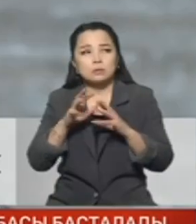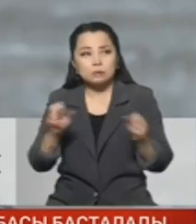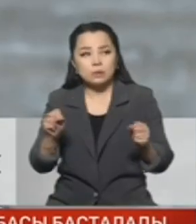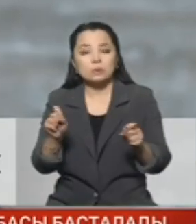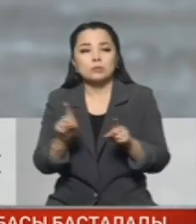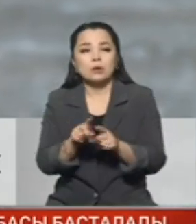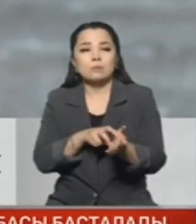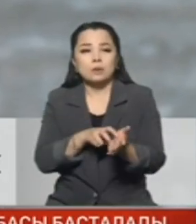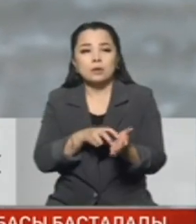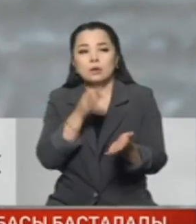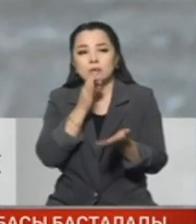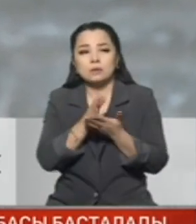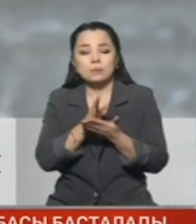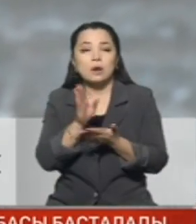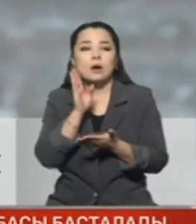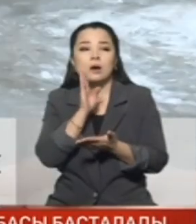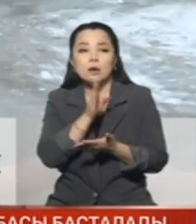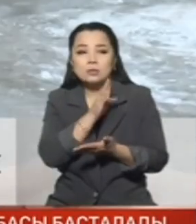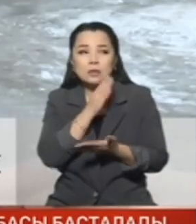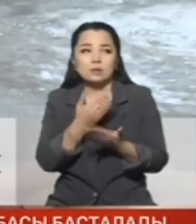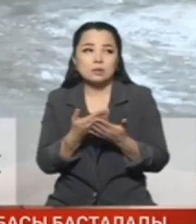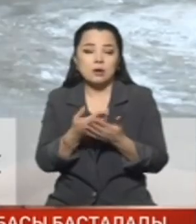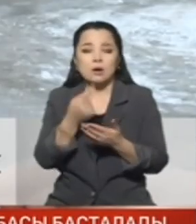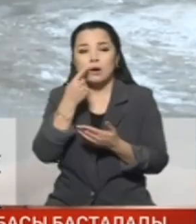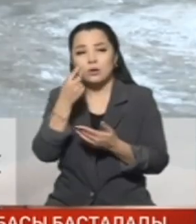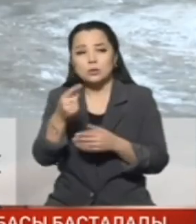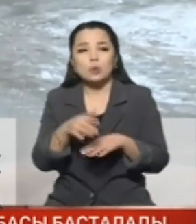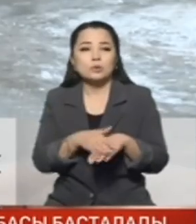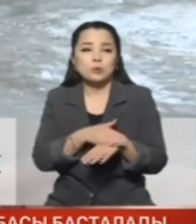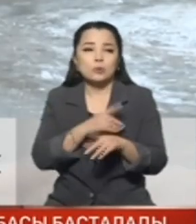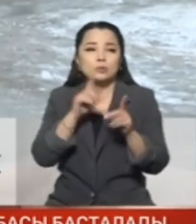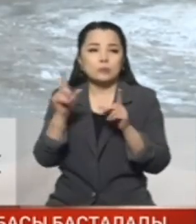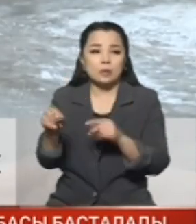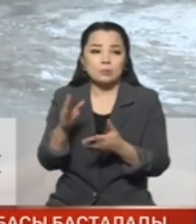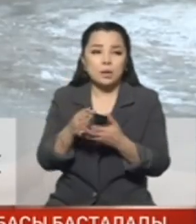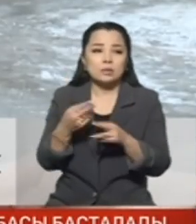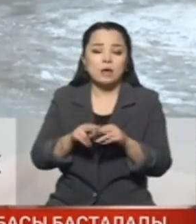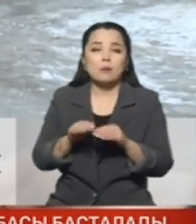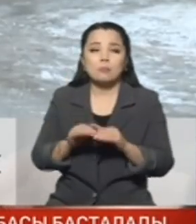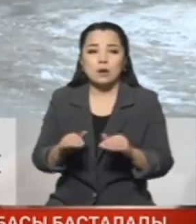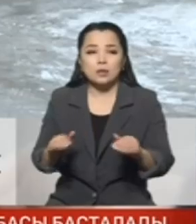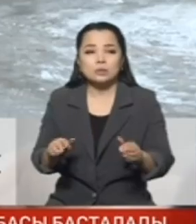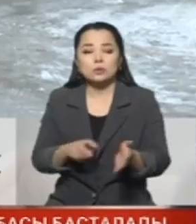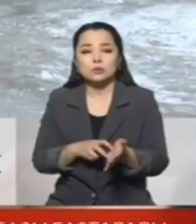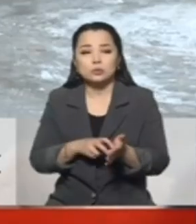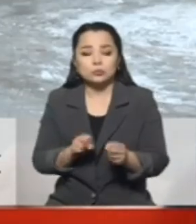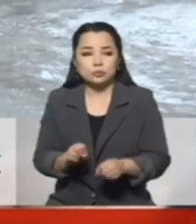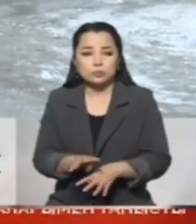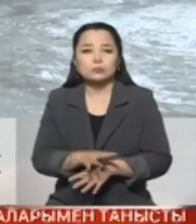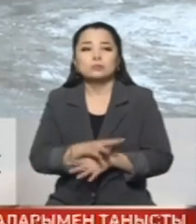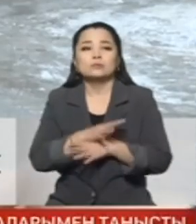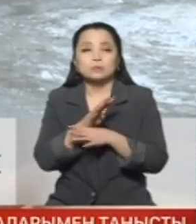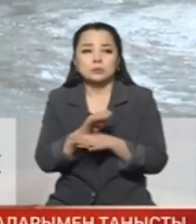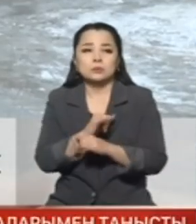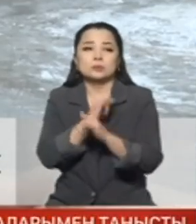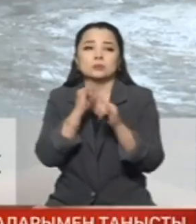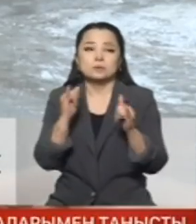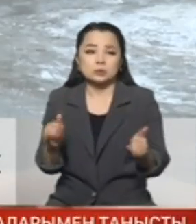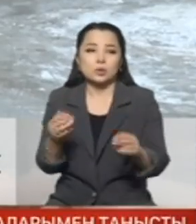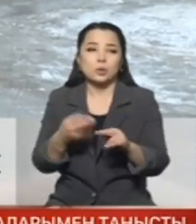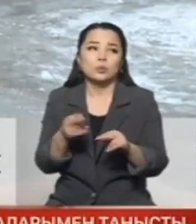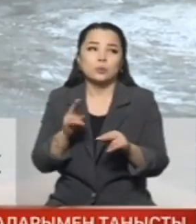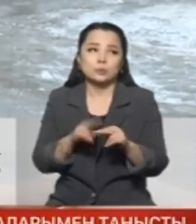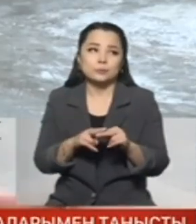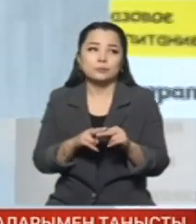келген жоқ деген сияқты. Анасы жаңағы алыс ұзақ уақытқа кеткен кезде балалардың қорқынышы ұлғайған кезде олар осындай